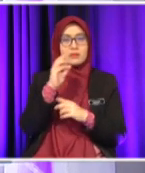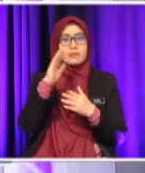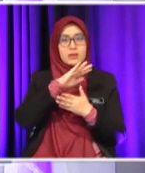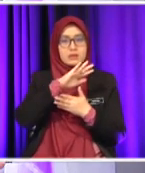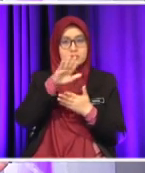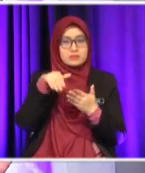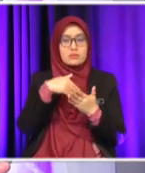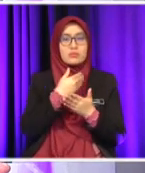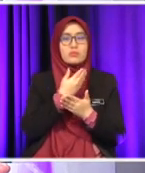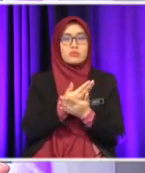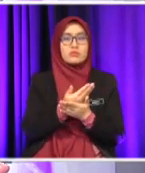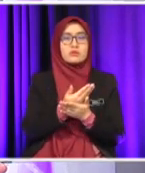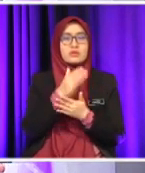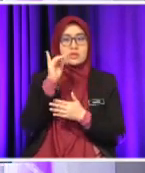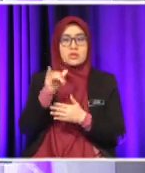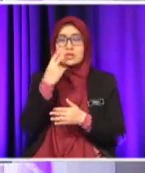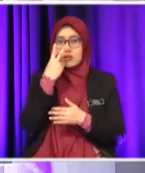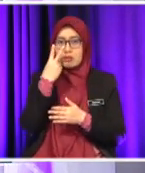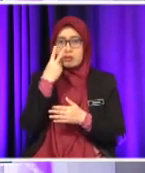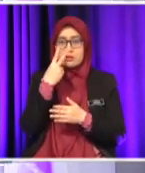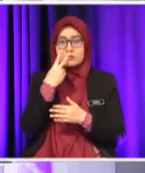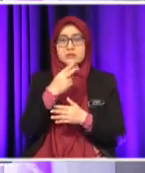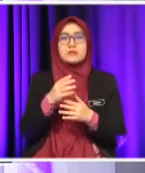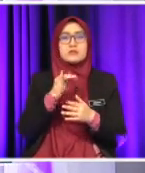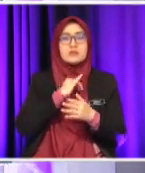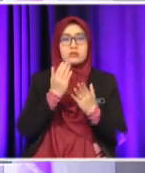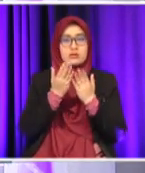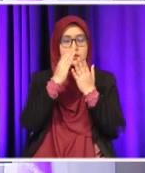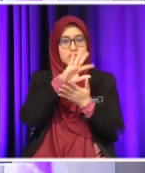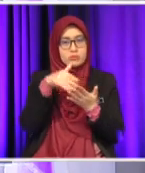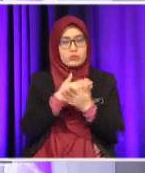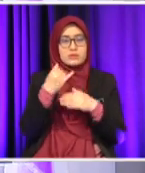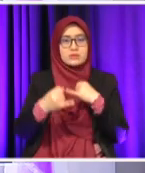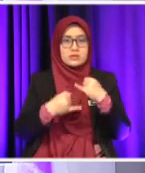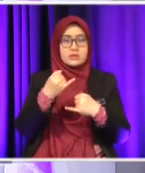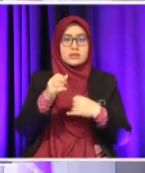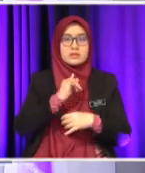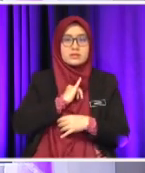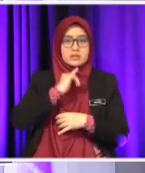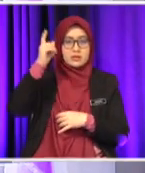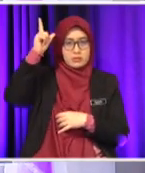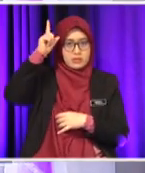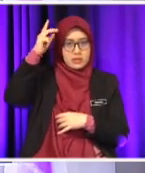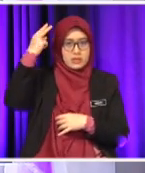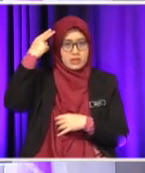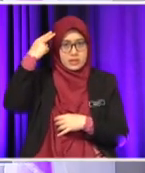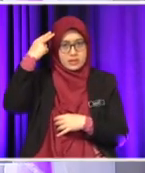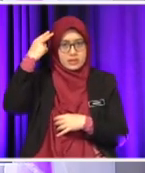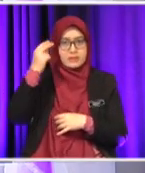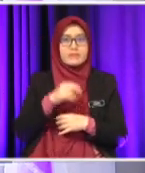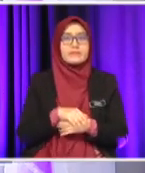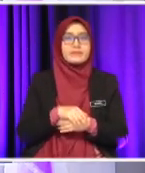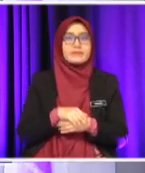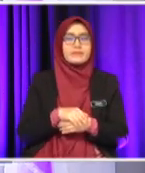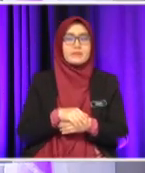doakan Anda berjaya dengan Cemerlang saya lelah Hakim mohon izin unduh diri Akhir kata senyum nampak gigi ada